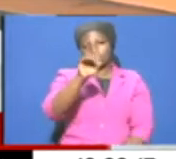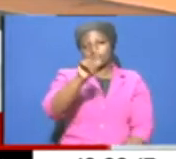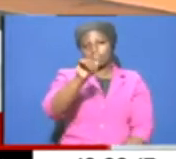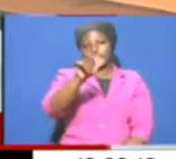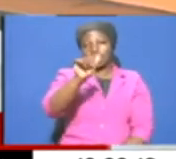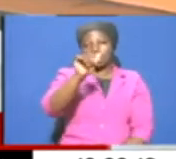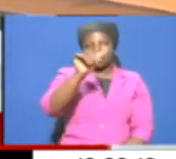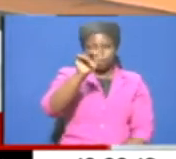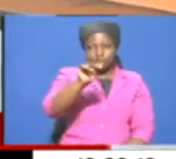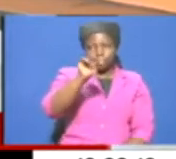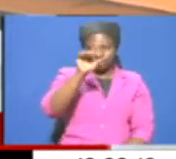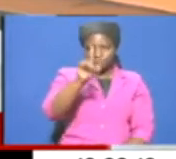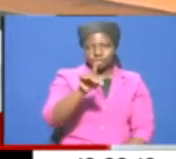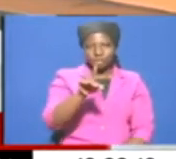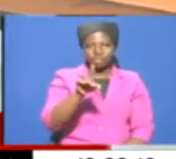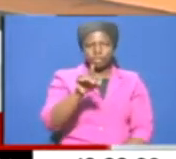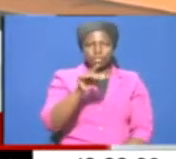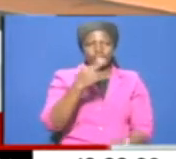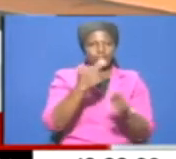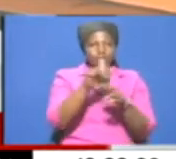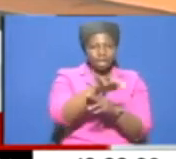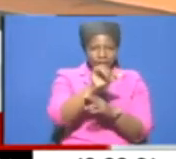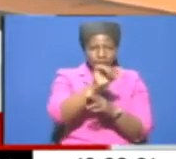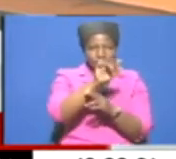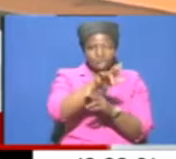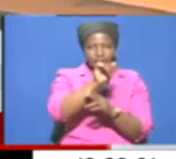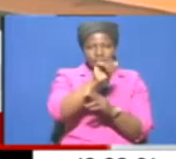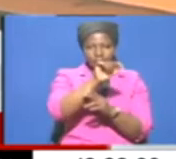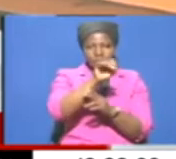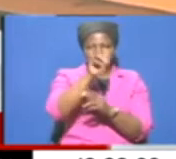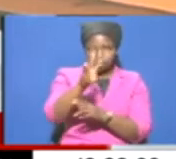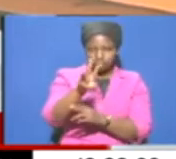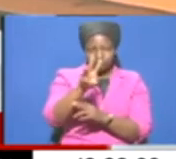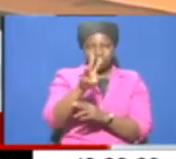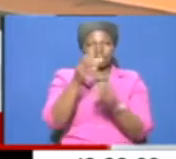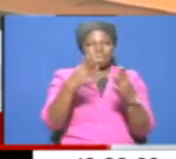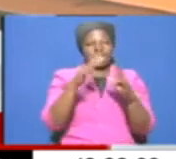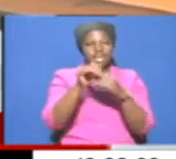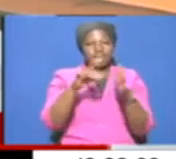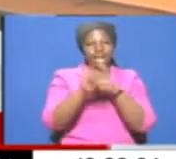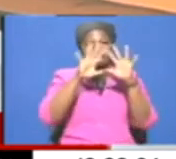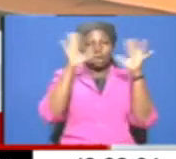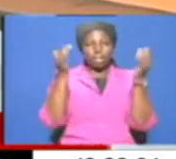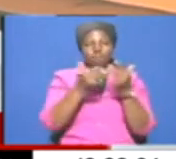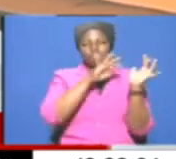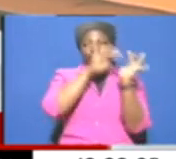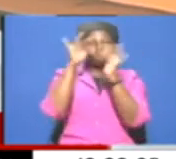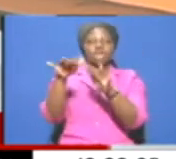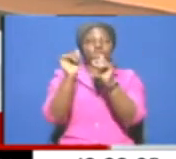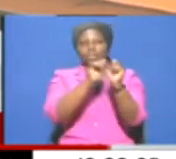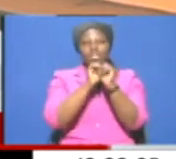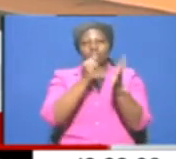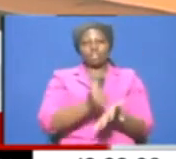Glasgow nchini Scotland, ambapo viongozi kutoka mataifa mbalimbali ulimwengu wamejumuika kwa pamoja kujaribu kusaidia